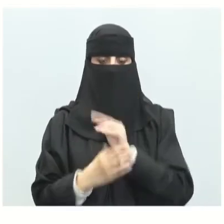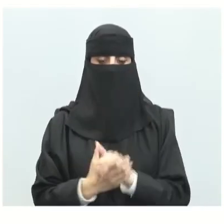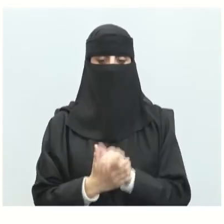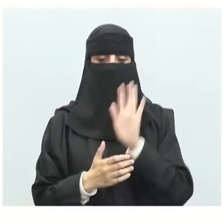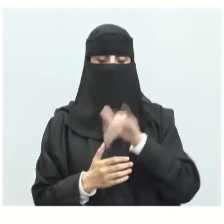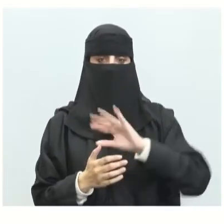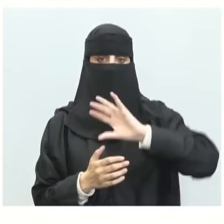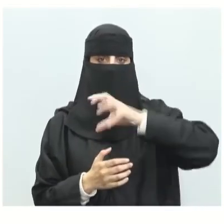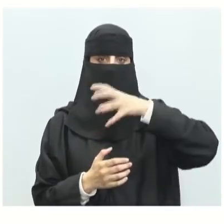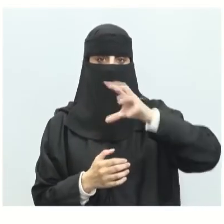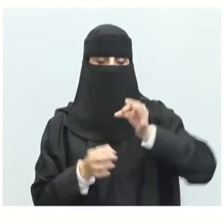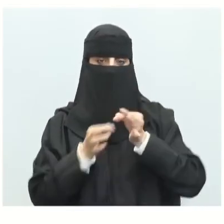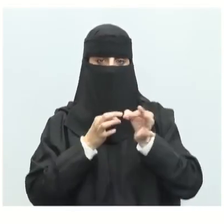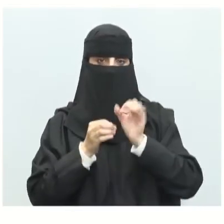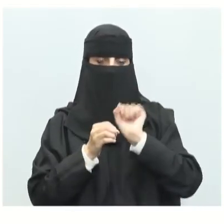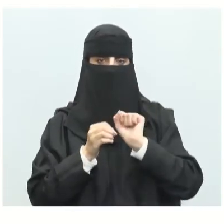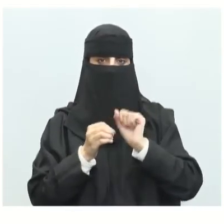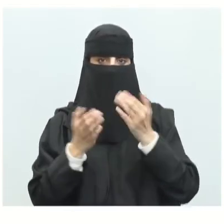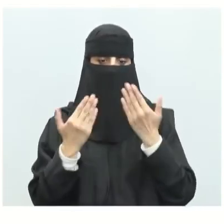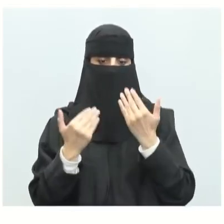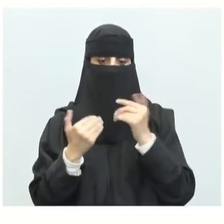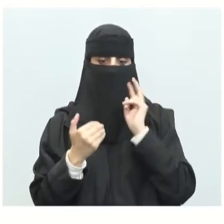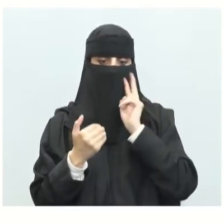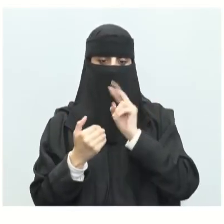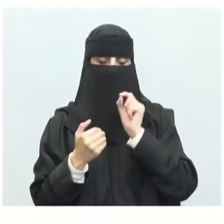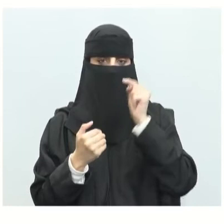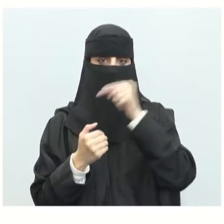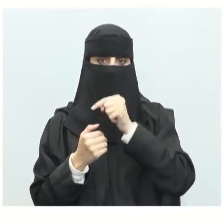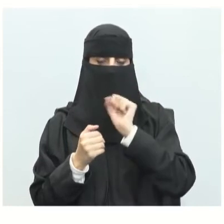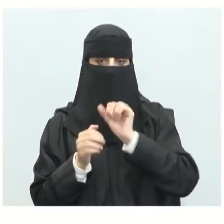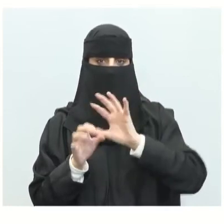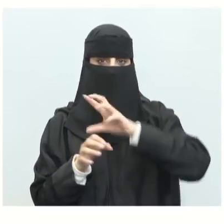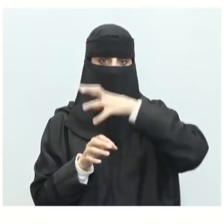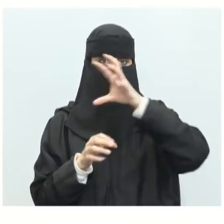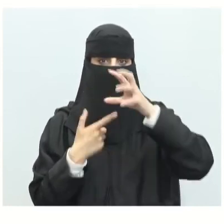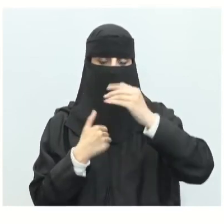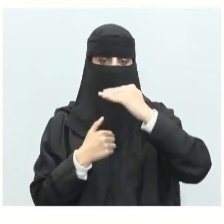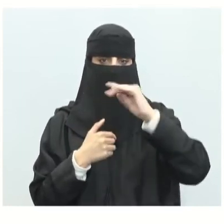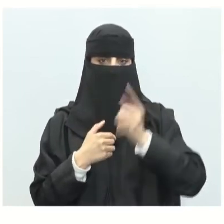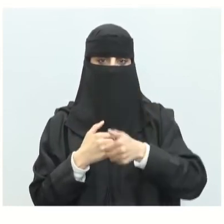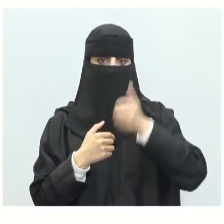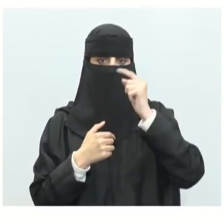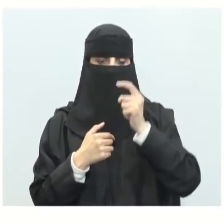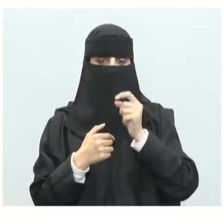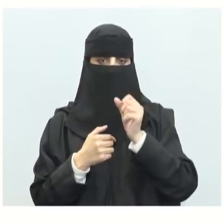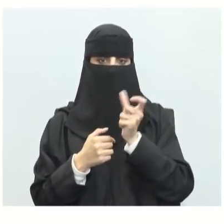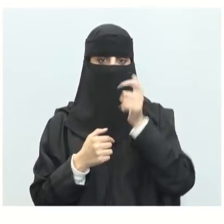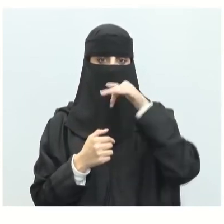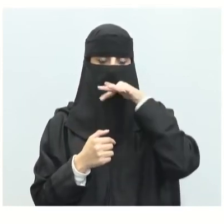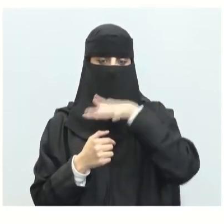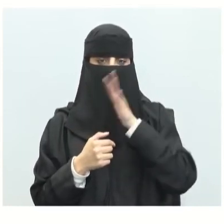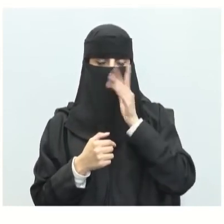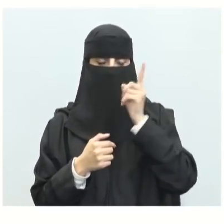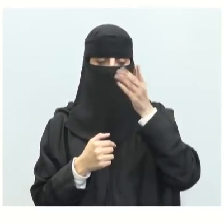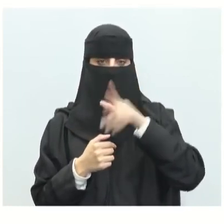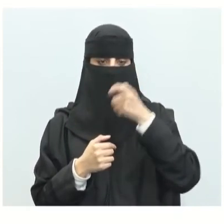على احد الجبال القريبه من مكه وفي غار حراء كان محمد صلى الله عليه وسلم